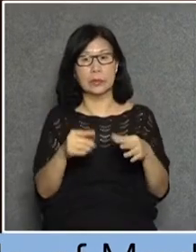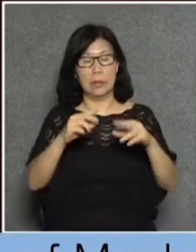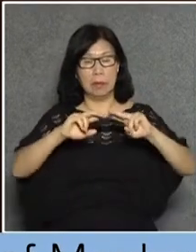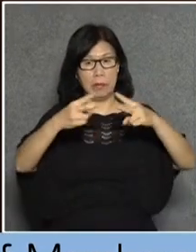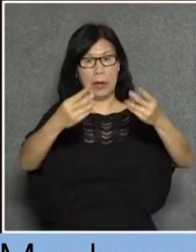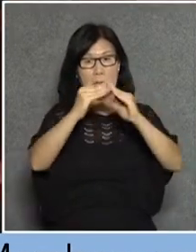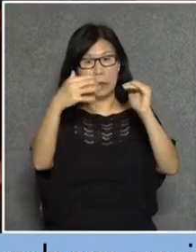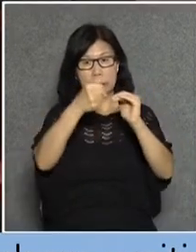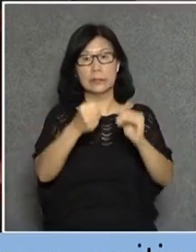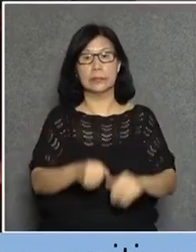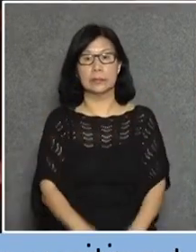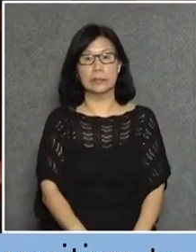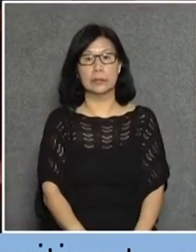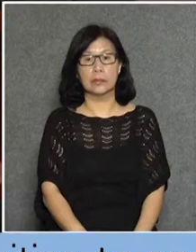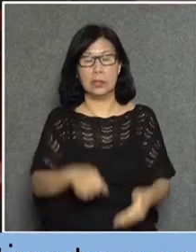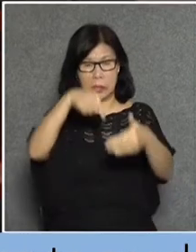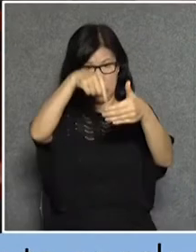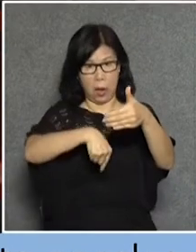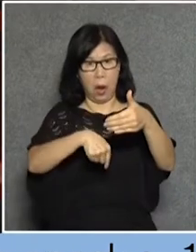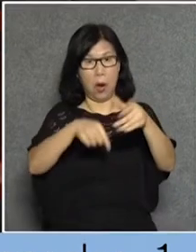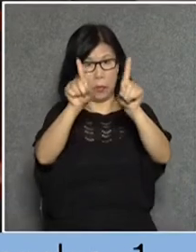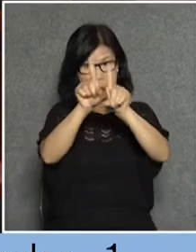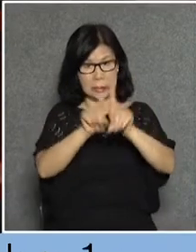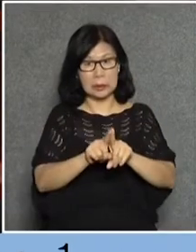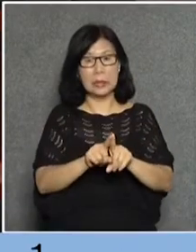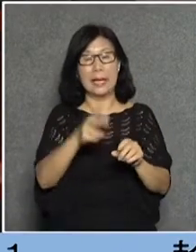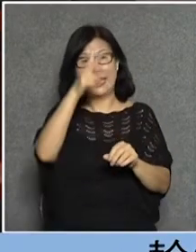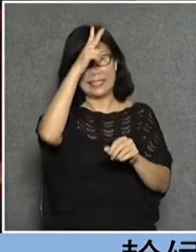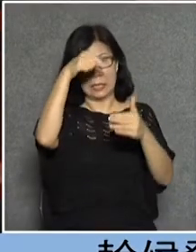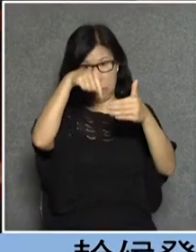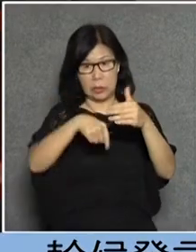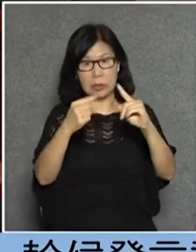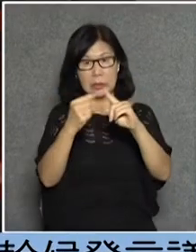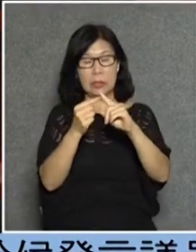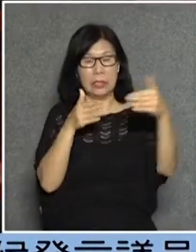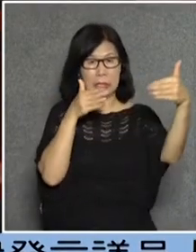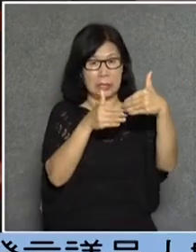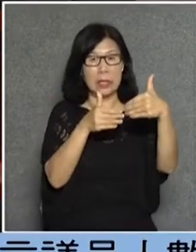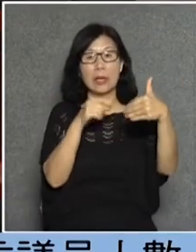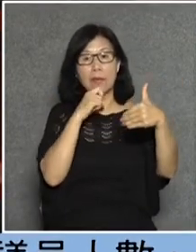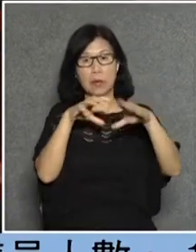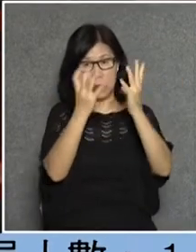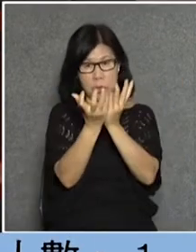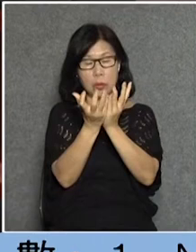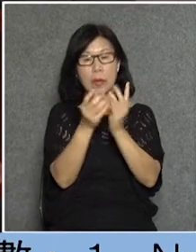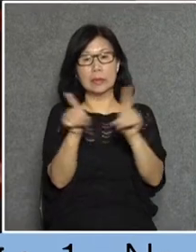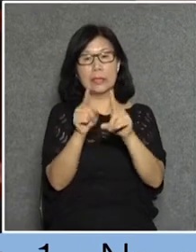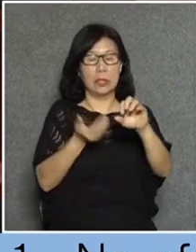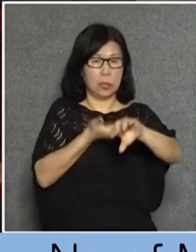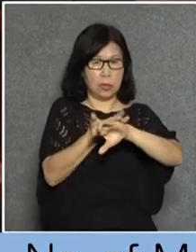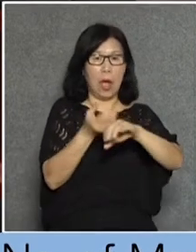长。 根据内部指引，政府人员是应该直接或透过所属的部门尽早